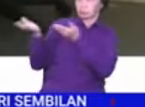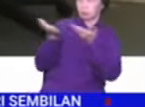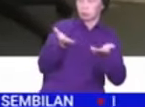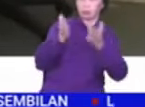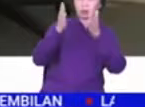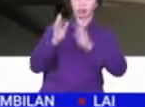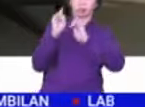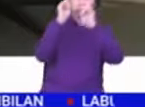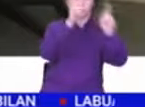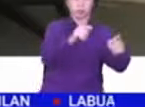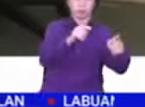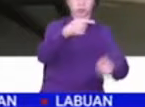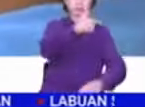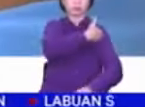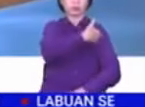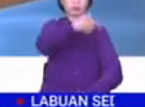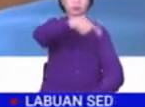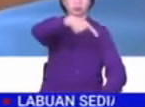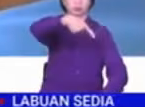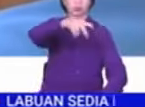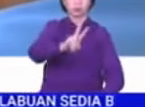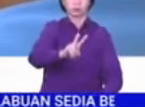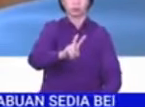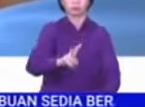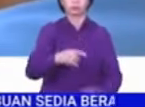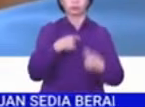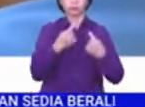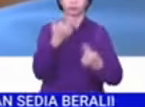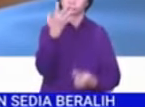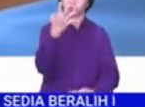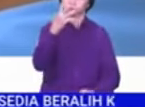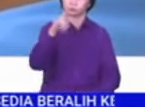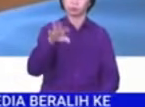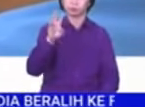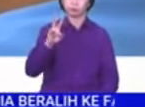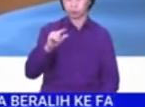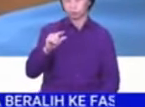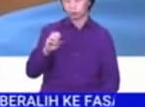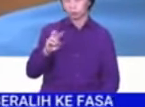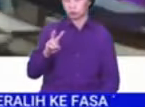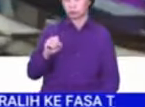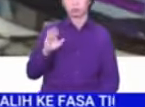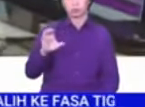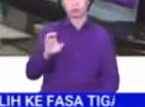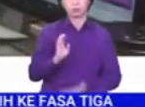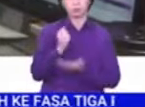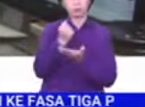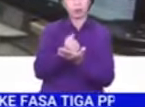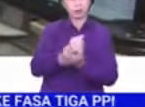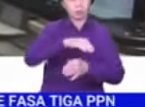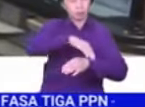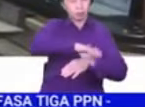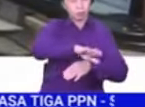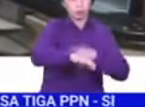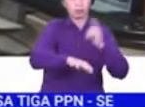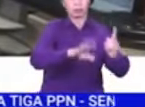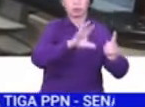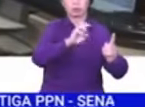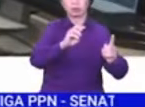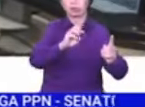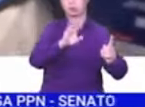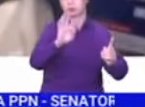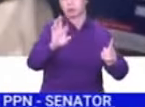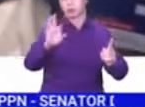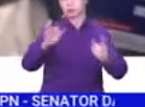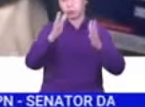penerima ke destinasi suntikan vaksin mereka sejak plus Juli lalu gojek telah membantu menghantar seramai 556